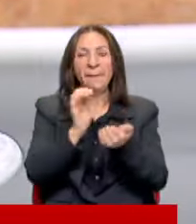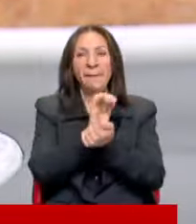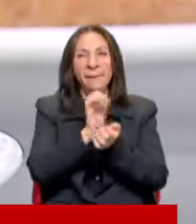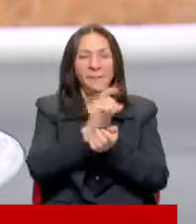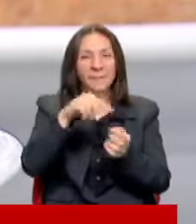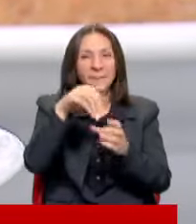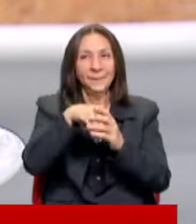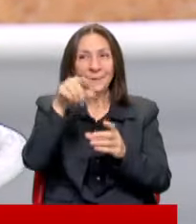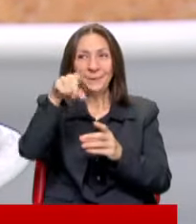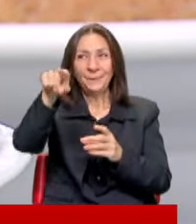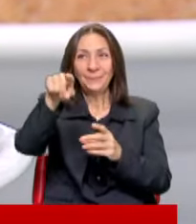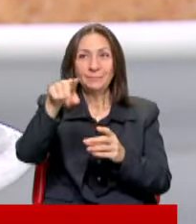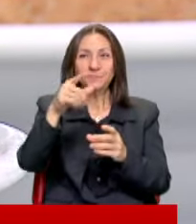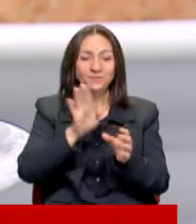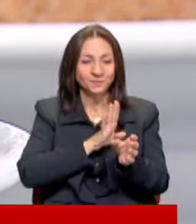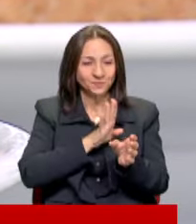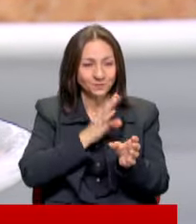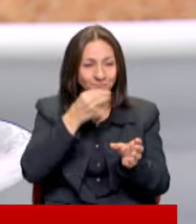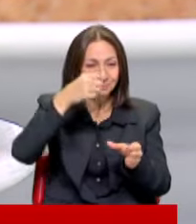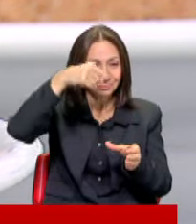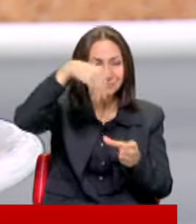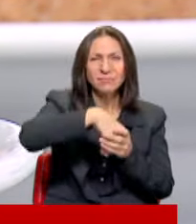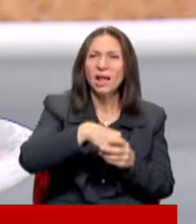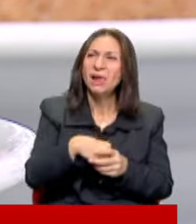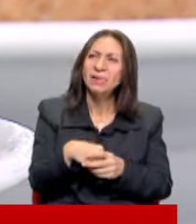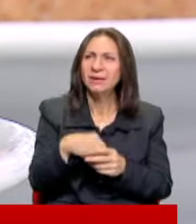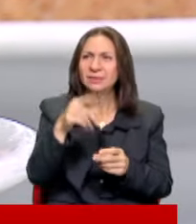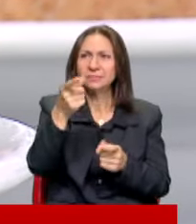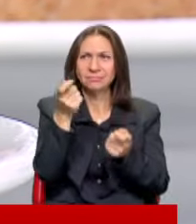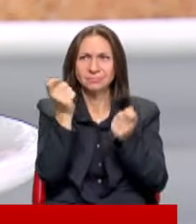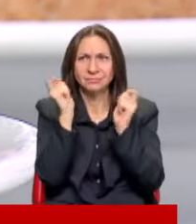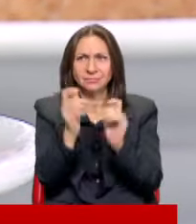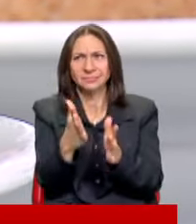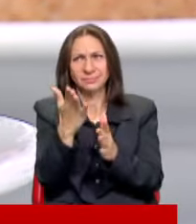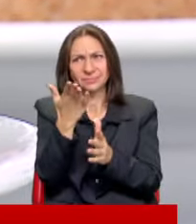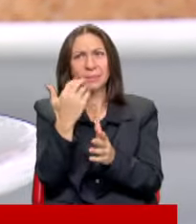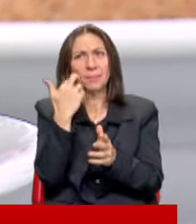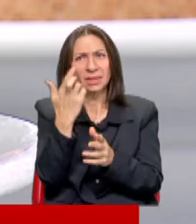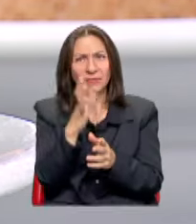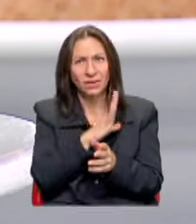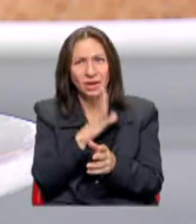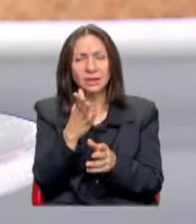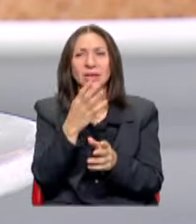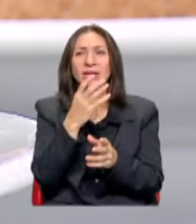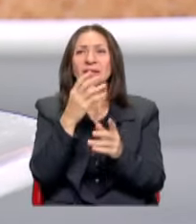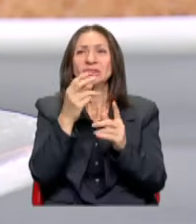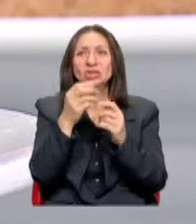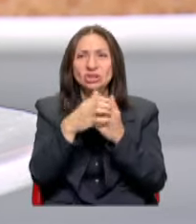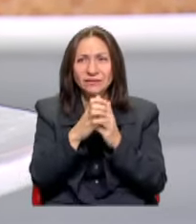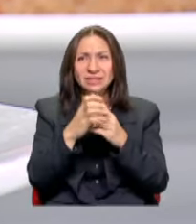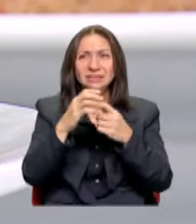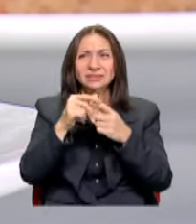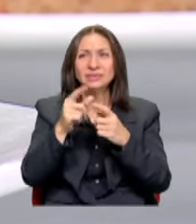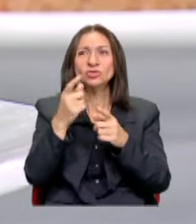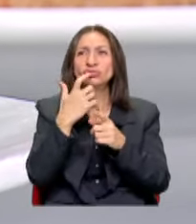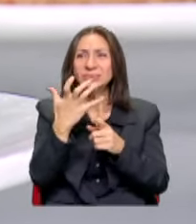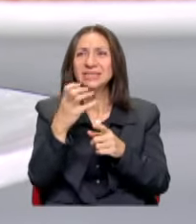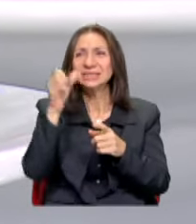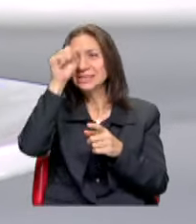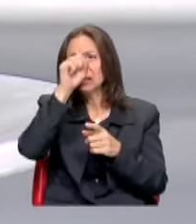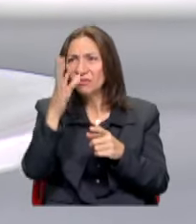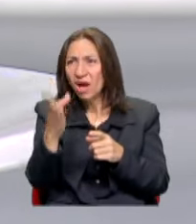o ailelerin evlatları için bir sandviç var içinde peynir var Sonra kur ş var Domates var